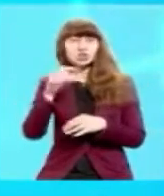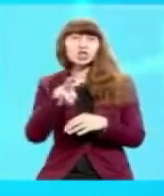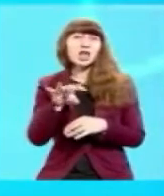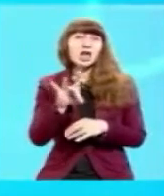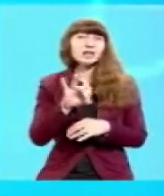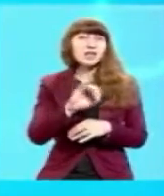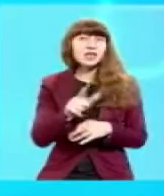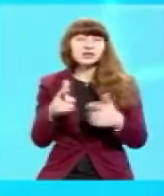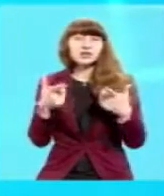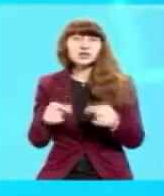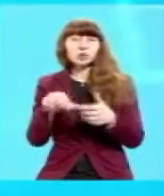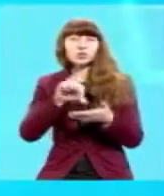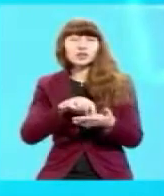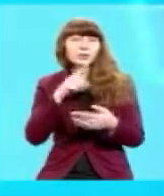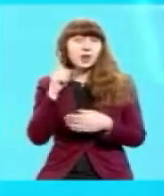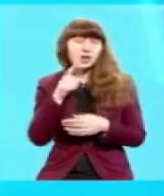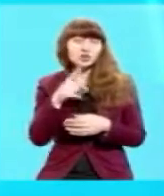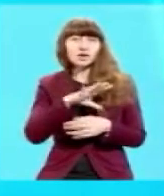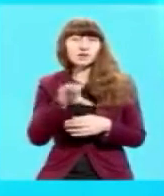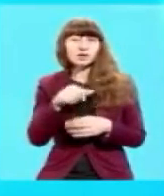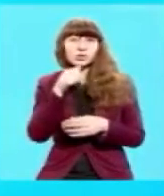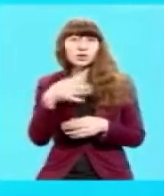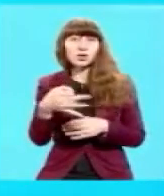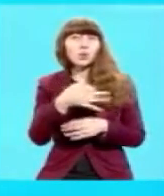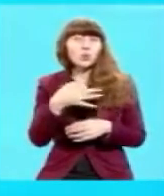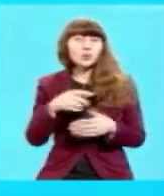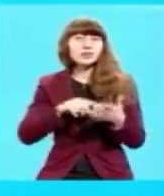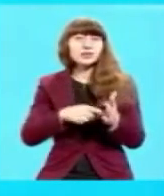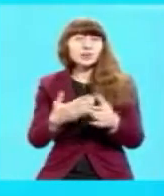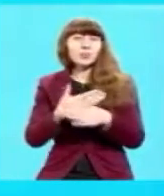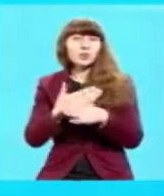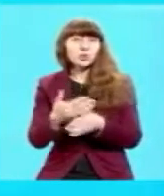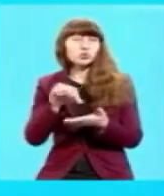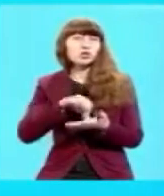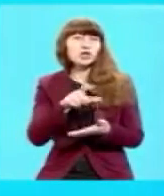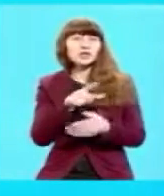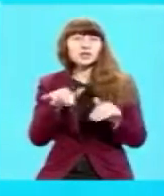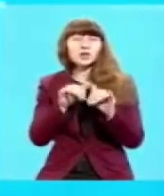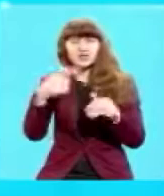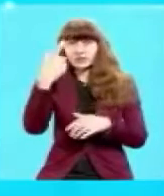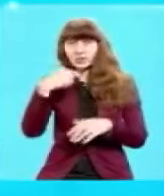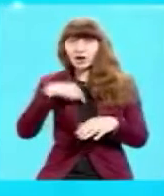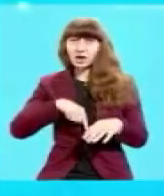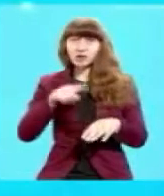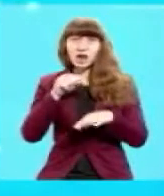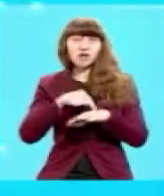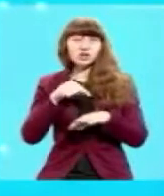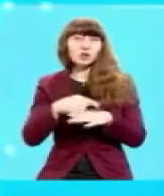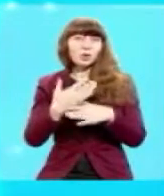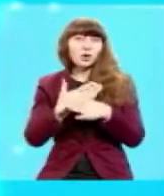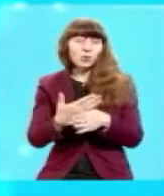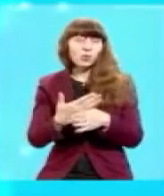котором участие приняли молодые активисты со всего региона. Главная цель – помочь участникам развить в себе те качества, которые